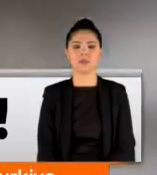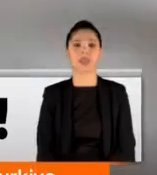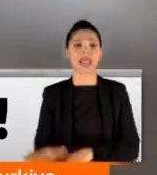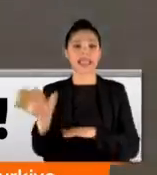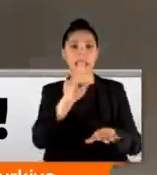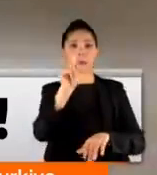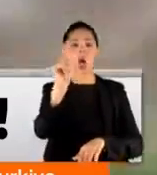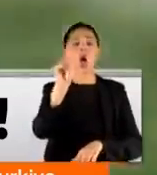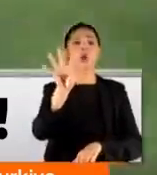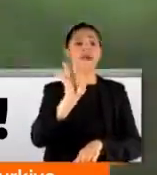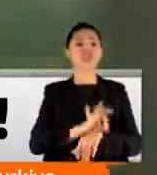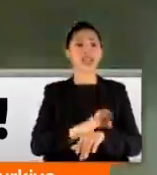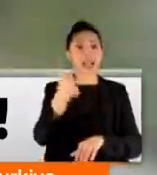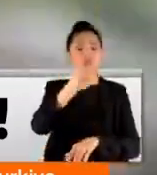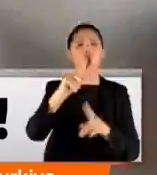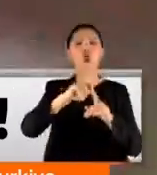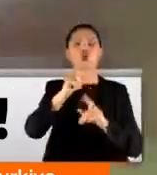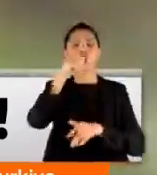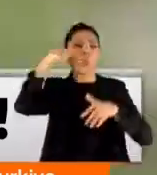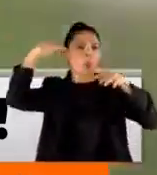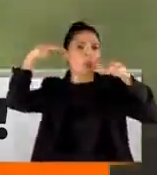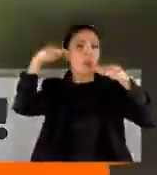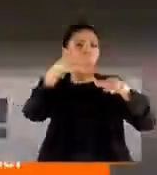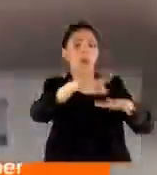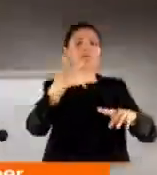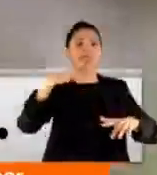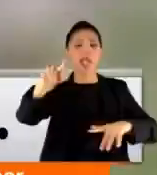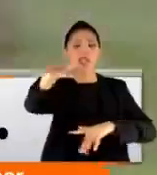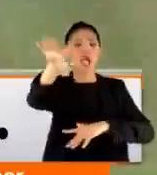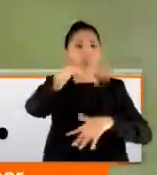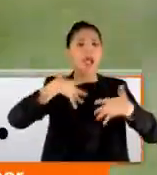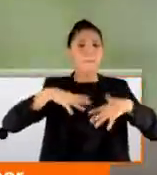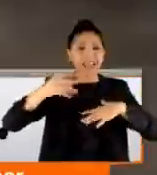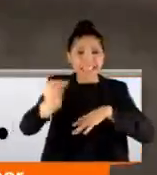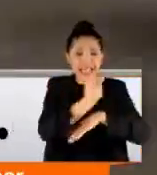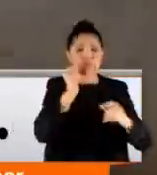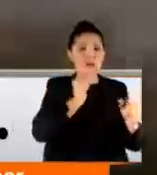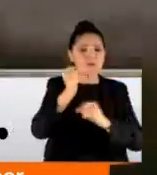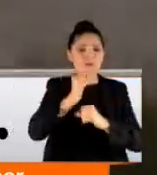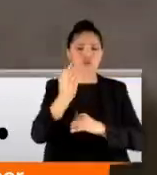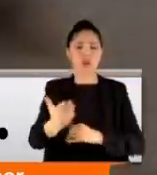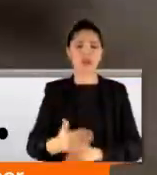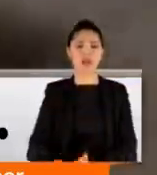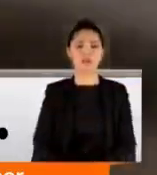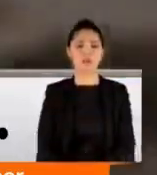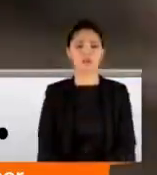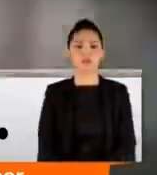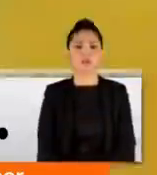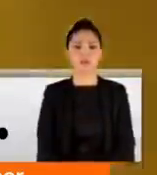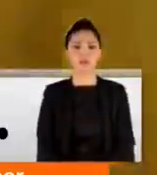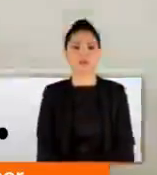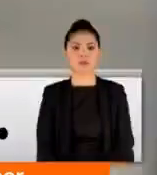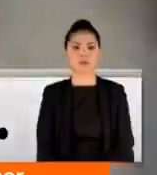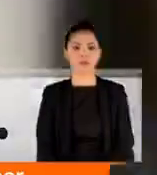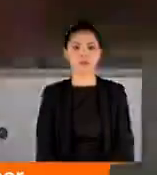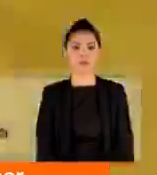Depremden tam 15 dakika sonra tsunami meydana geldi. Sahildekiler panikle kaçmaya çalıştı. Tsunami geliyor, tsunami.